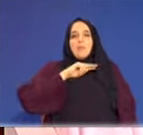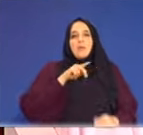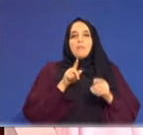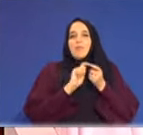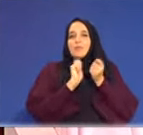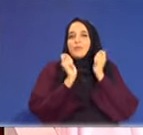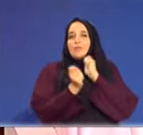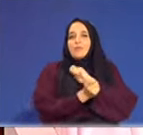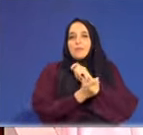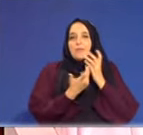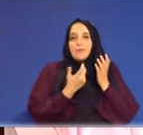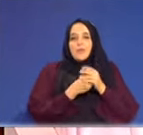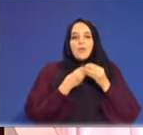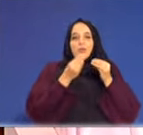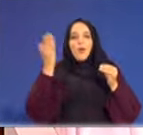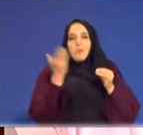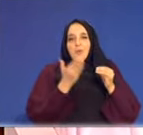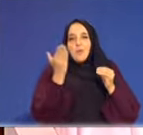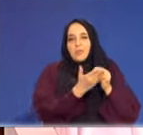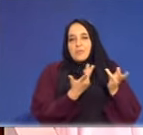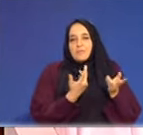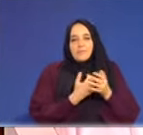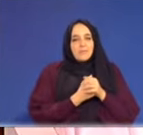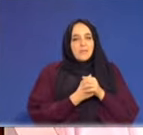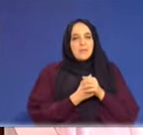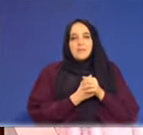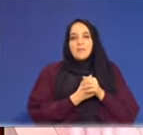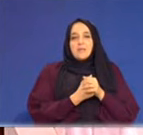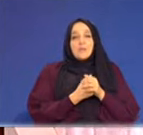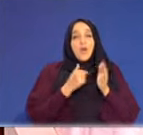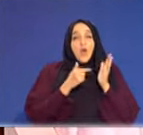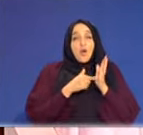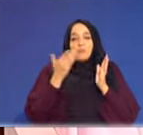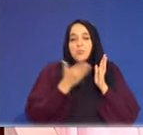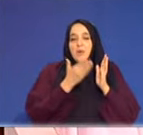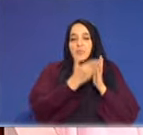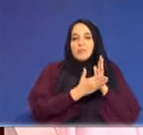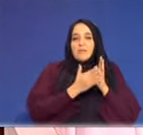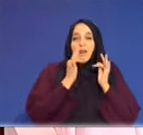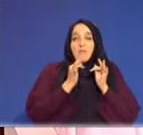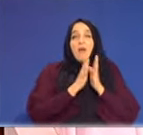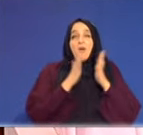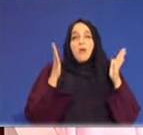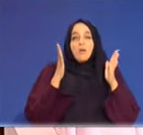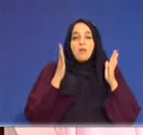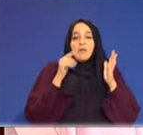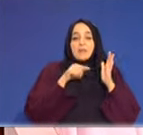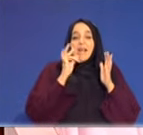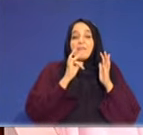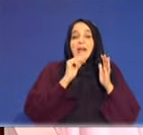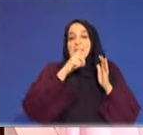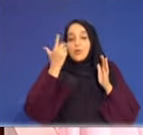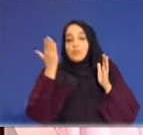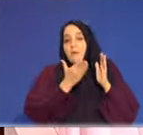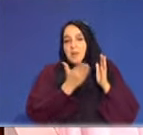بعد ذلك يعطل مصالح الناس. نعم. وتعطيل مصالح الناس إثم كبير، نسأل الله العفو